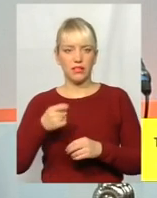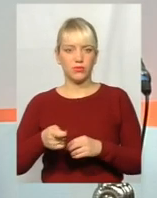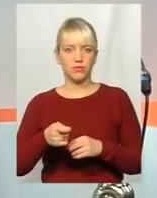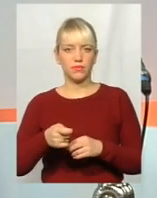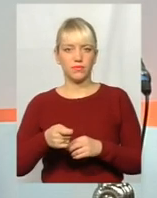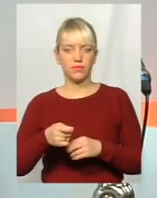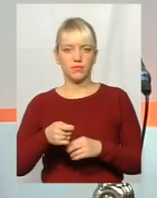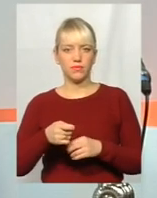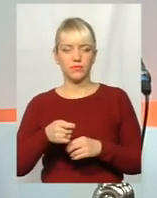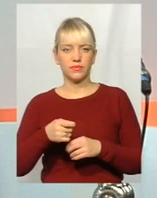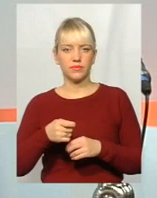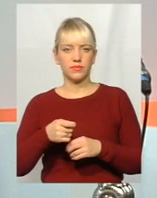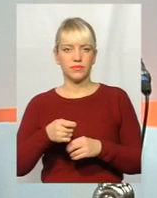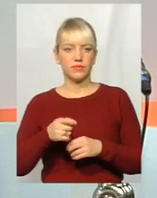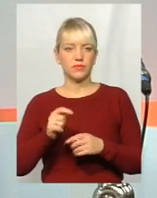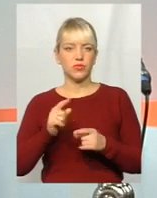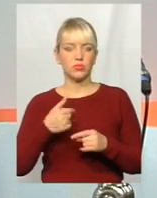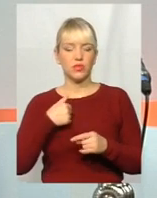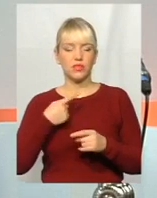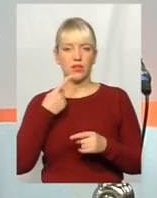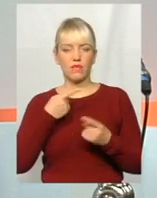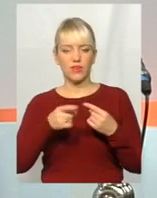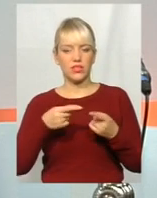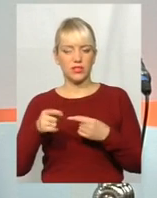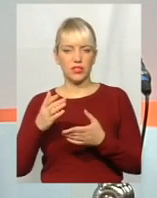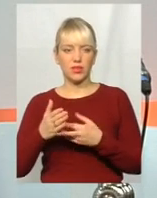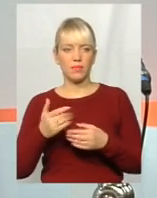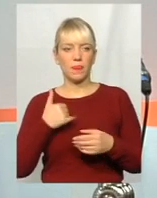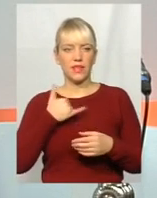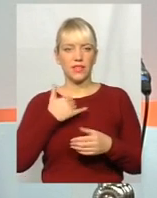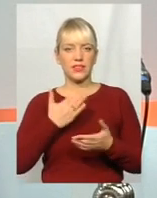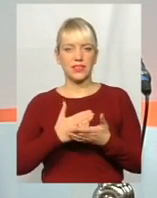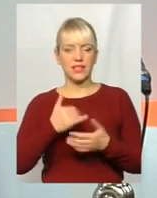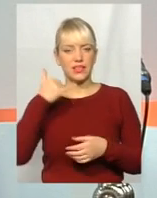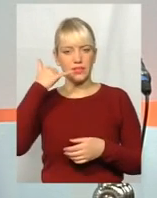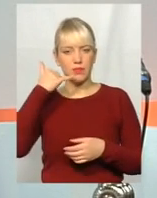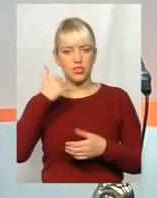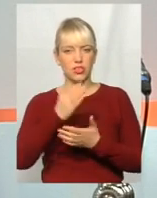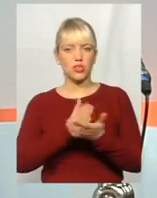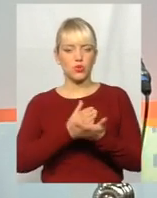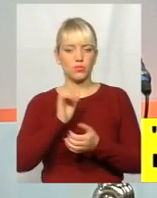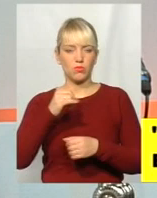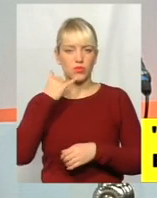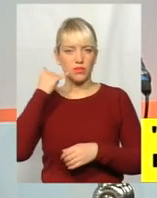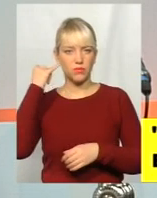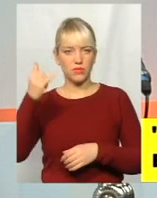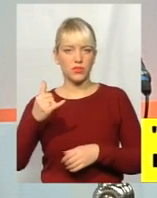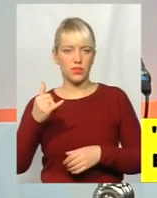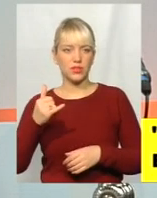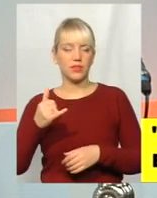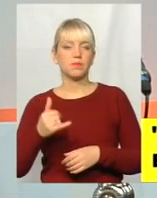заяв. Чому я це відрізняю? У нас є диспетчерська служба, людина може подати в телефонному режимі,